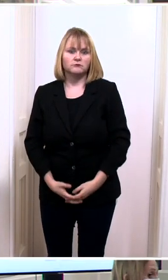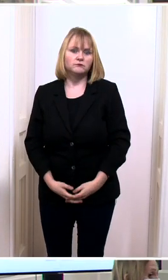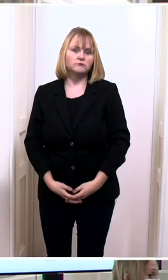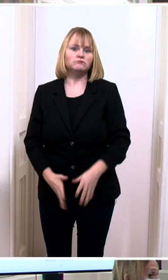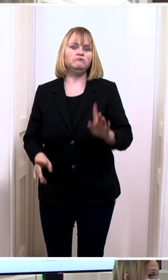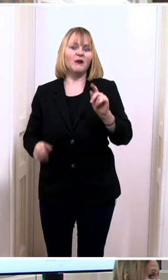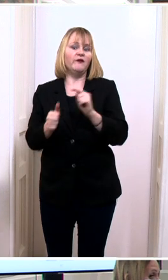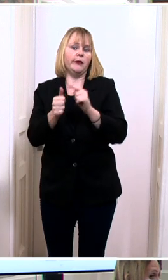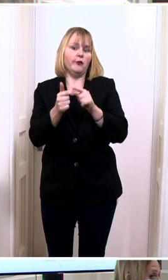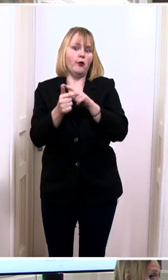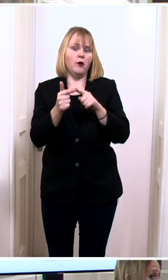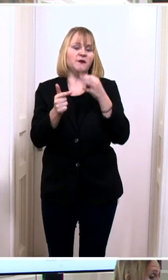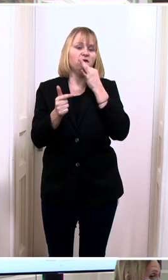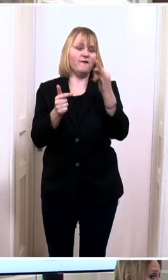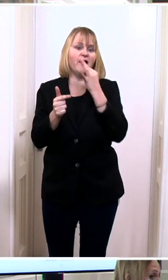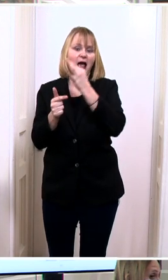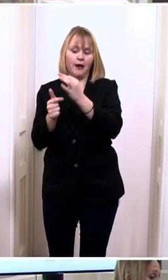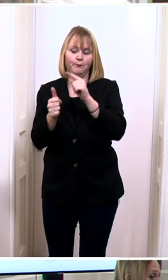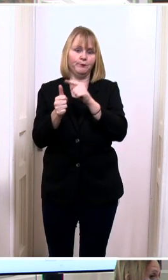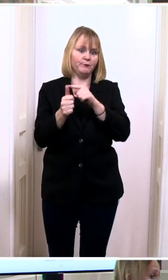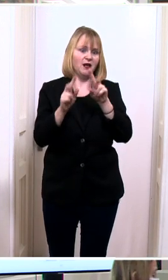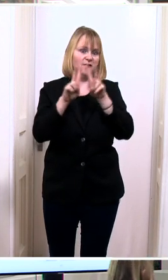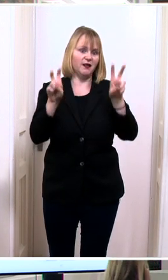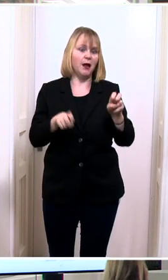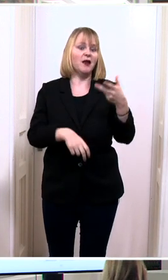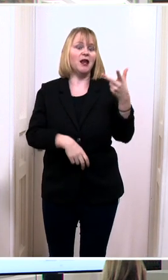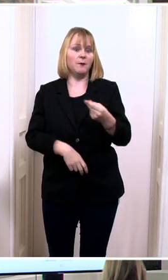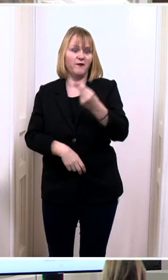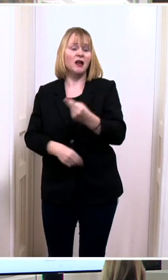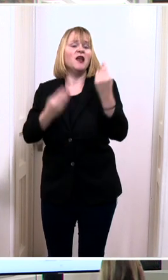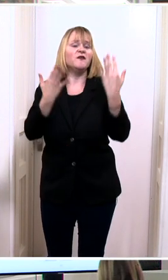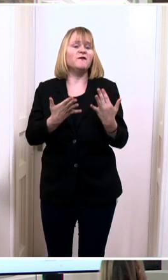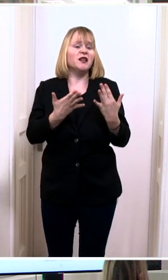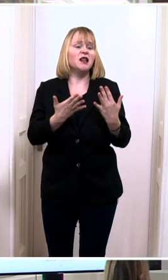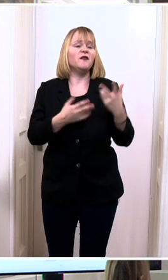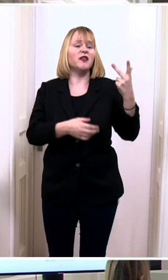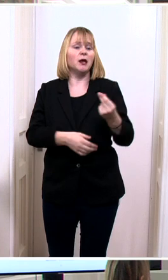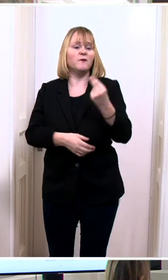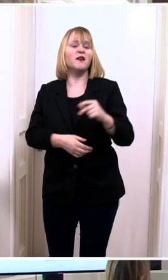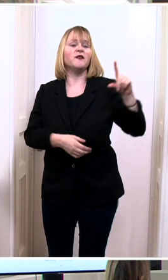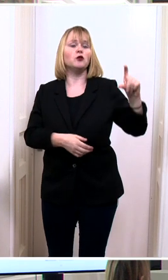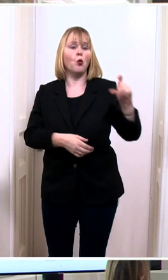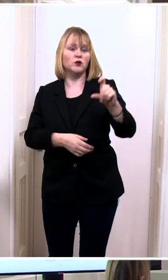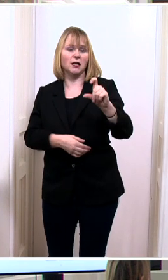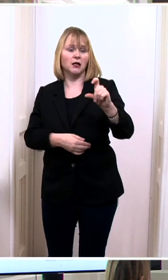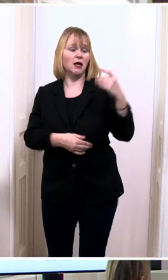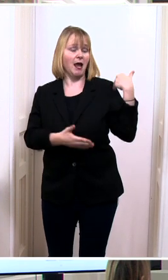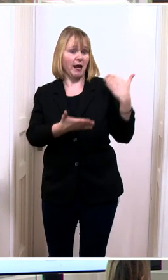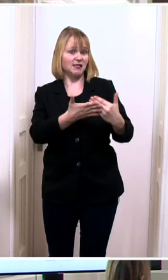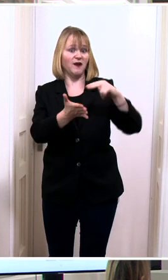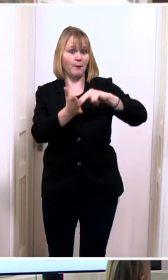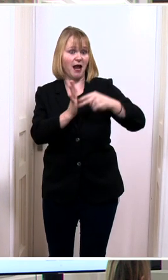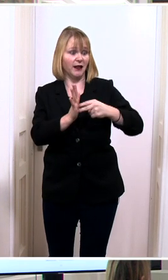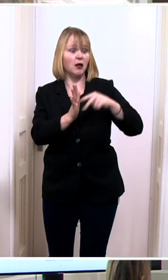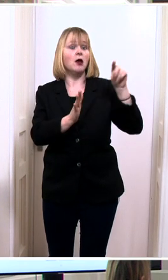Ich habe noch zwei weitere Fragen zur Impfung. Eine betrifft, weiß man, wie viele Impfdosen diese geplante Lieferung bis jetzt beträgt, also mit diesem modernen